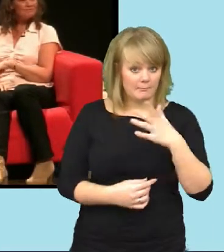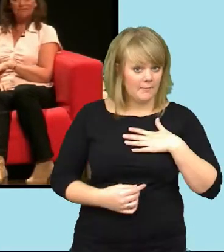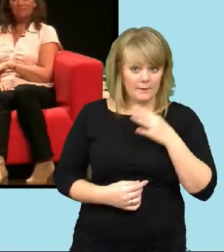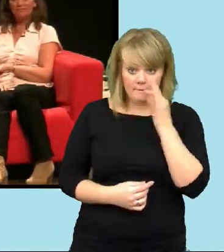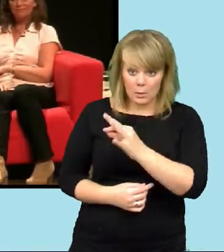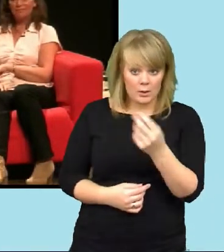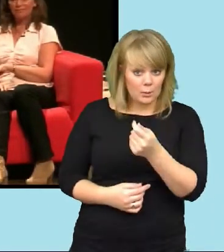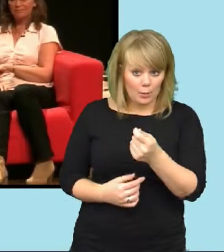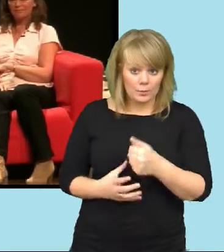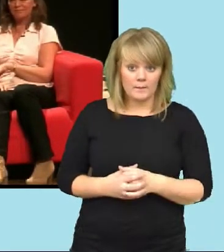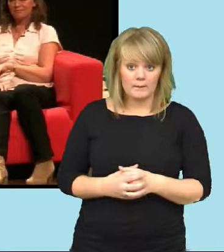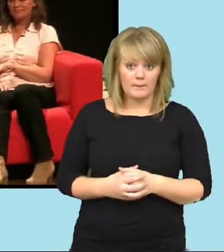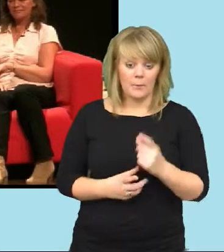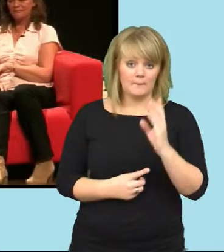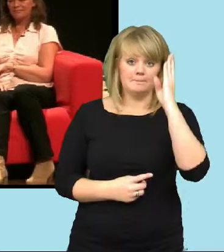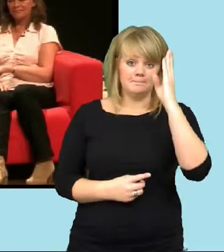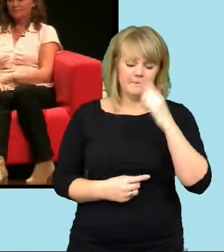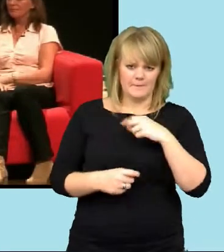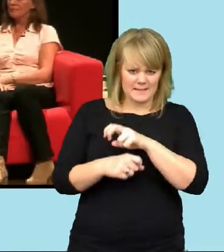Ja, ja. Jag springer ut. Mm.